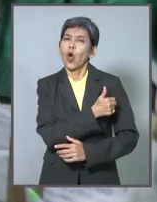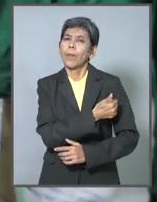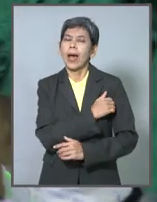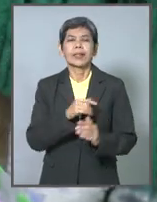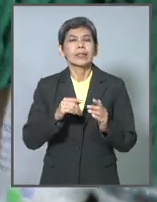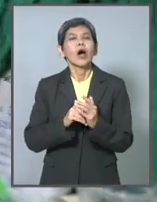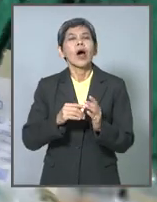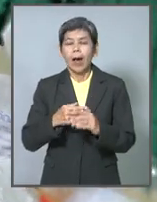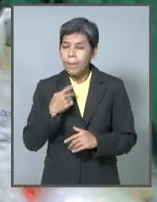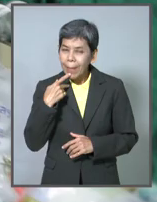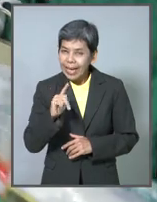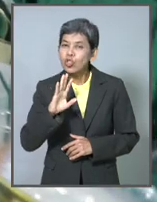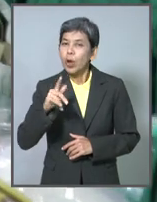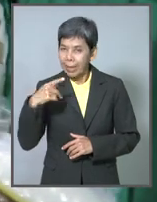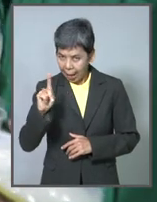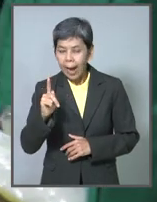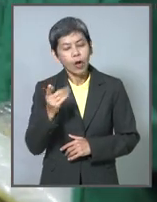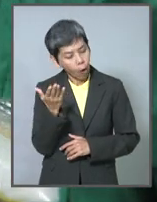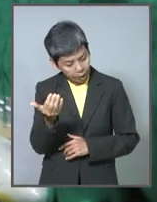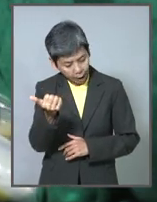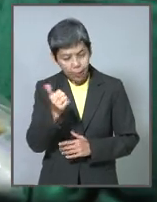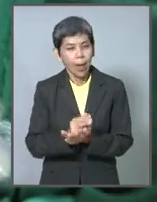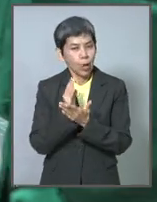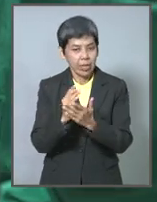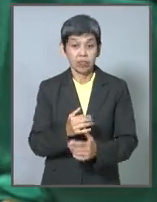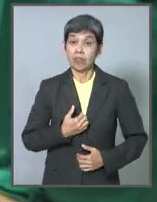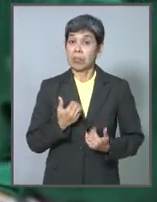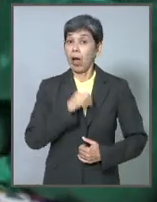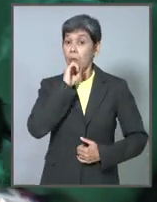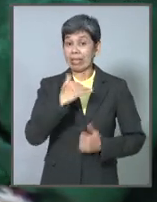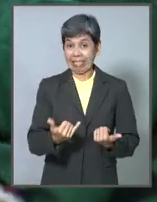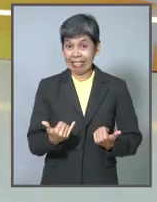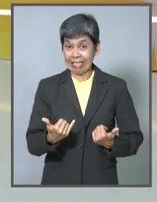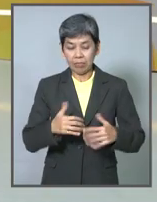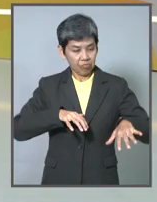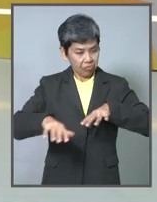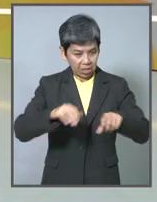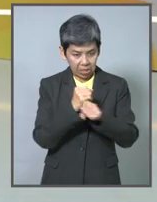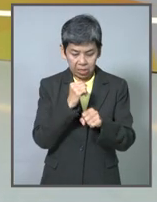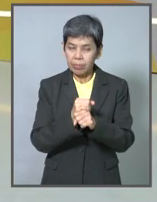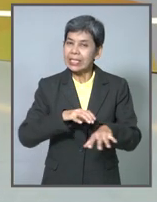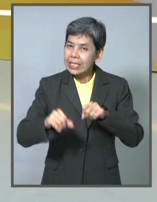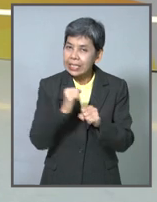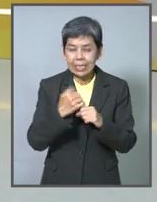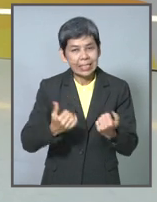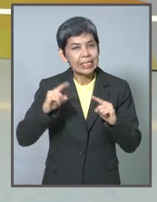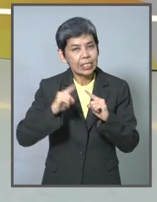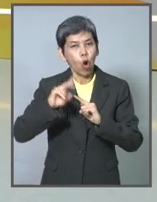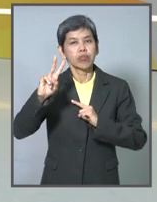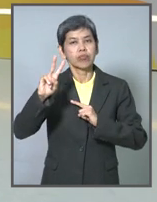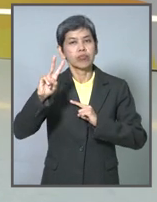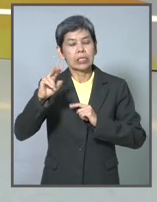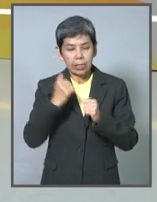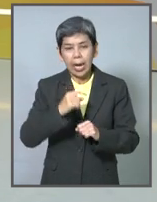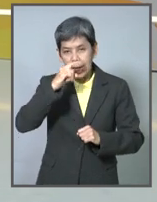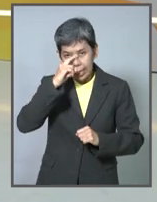ที่โรงพยาบาลชลประทานปากเกร็ดก็สามารถไปยืมได้นะครับคุณผู้ชมครับต้องบอกว่างานนี้นะฮะเป็นงานที่จัดขึ้นเป็นครั้งที่2